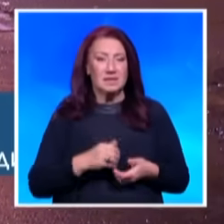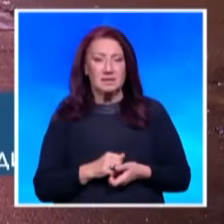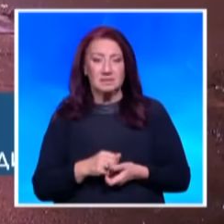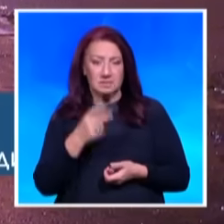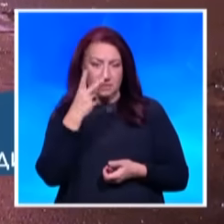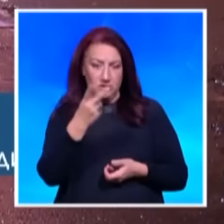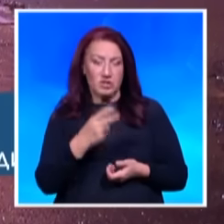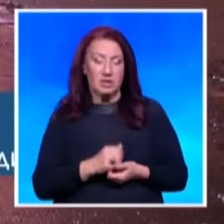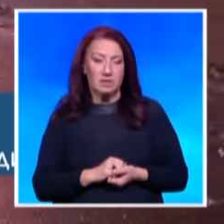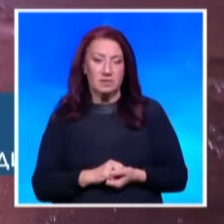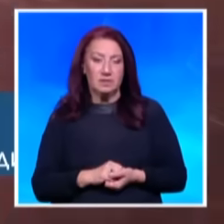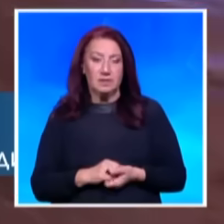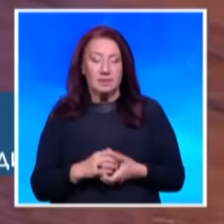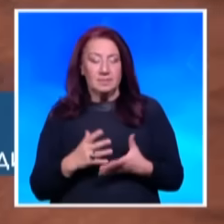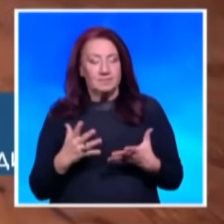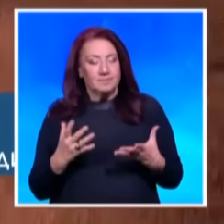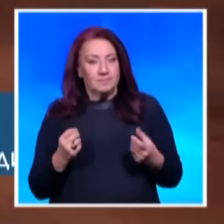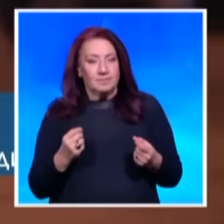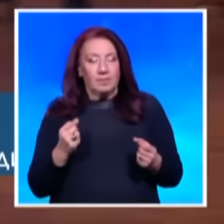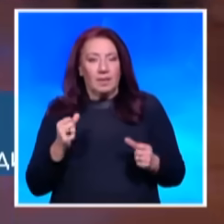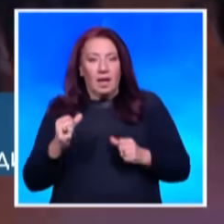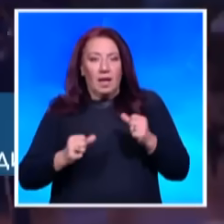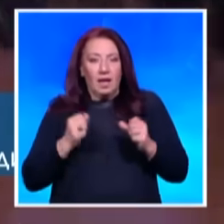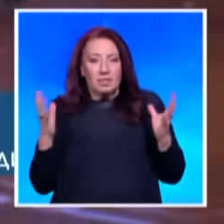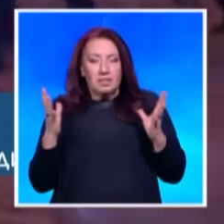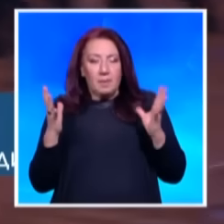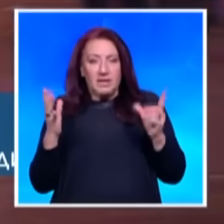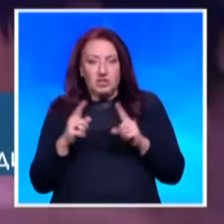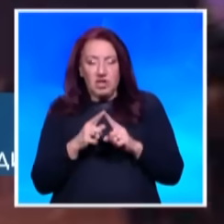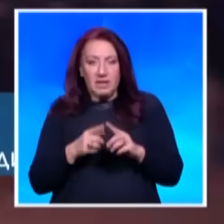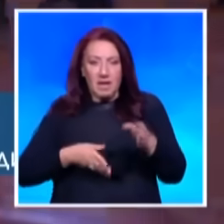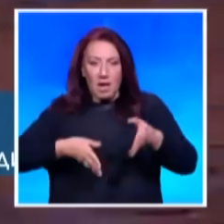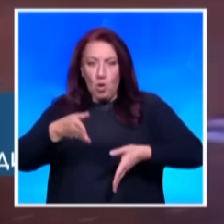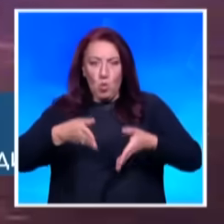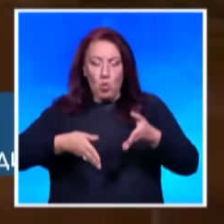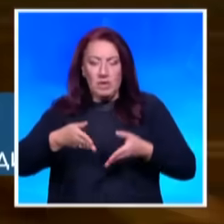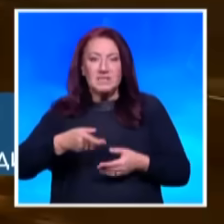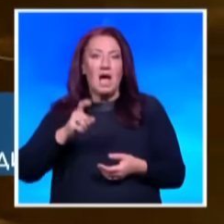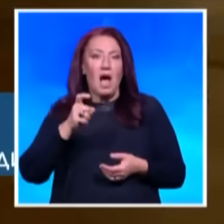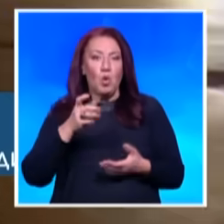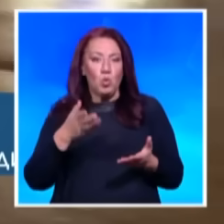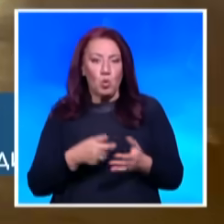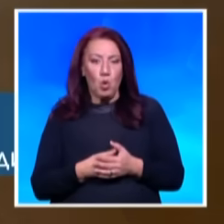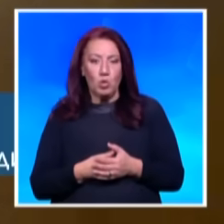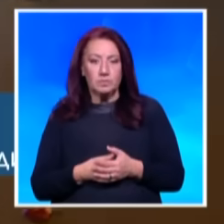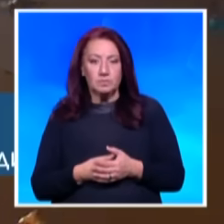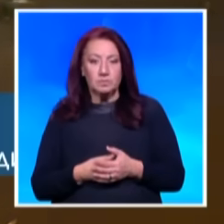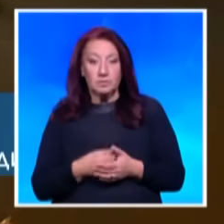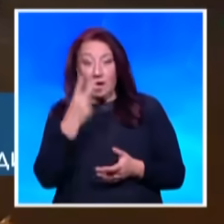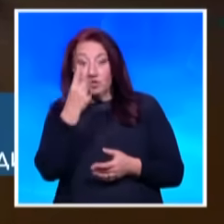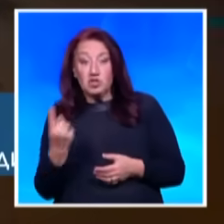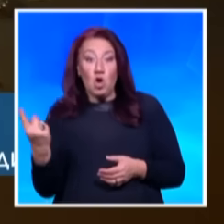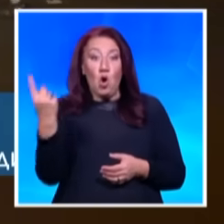Виждате, изключително напрегната обстановката тук на улица Гурко. Ако ще помоля оператор отново да покаже, всъщност още един